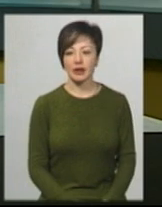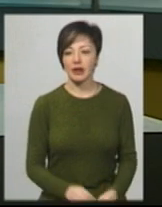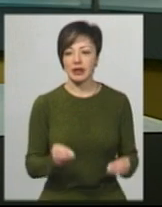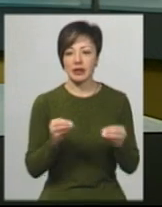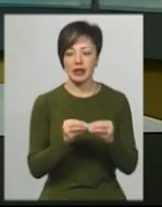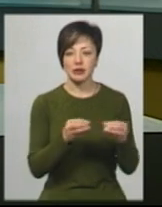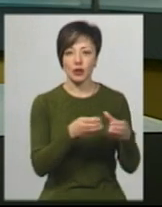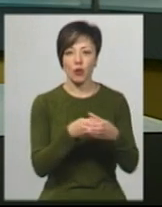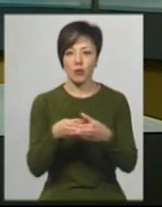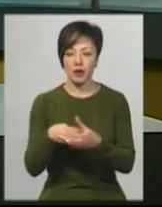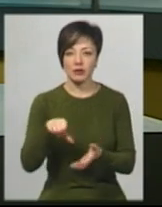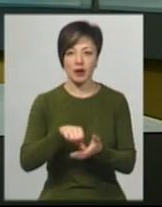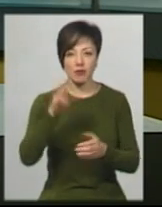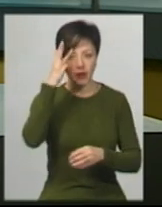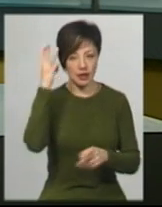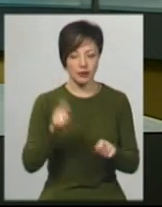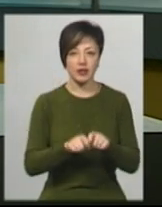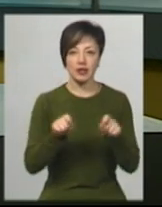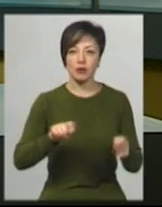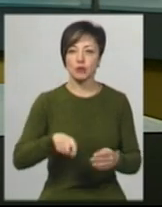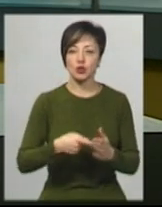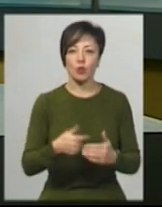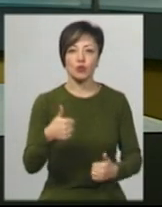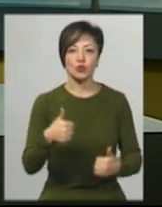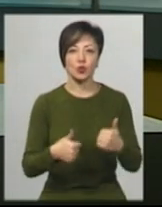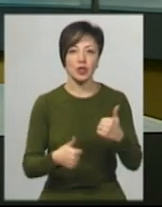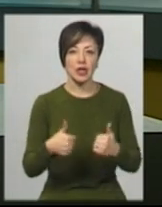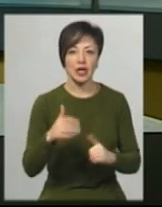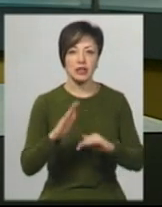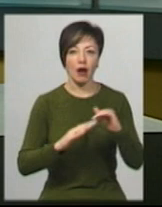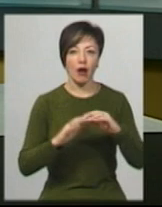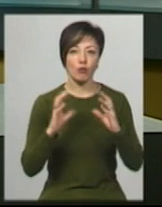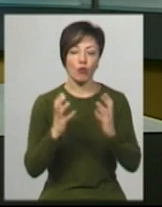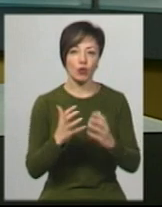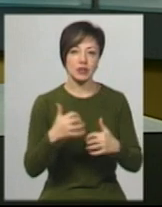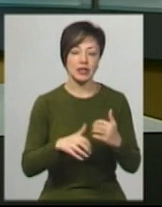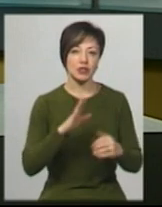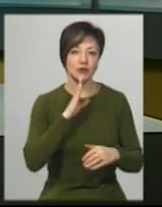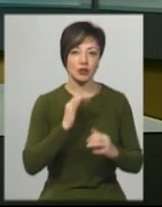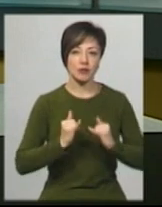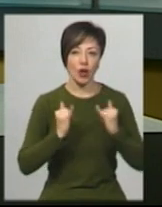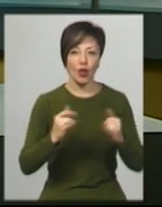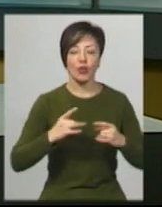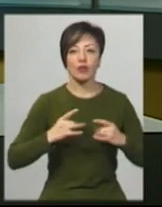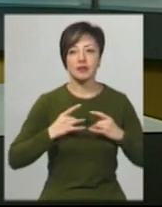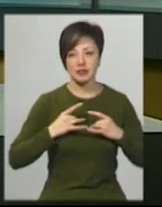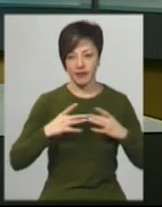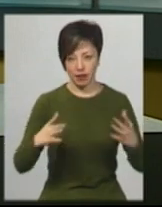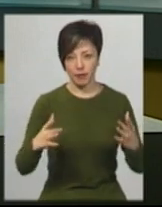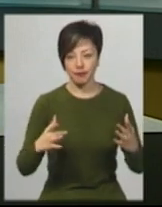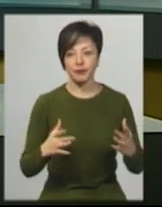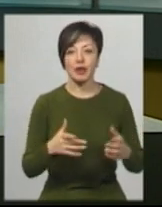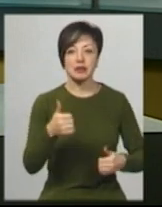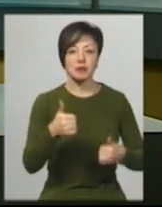Десять команд бере участь у Хмельницькому відкритому міському турнірі з гандболу серед дівчат, який присвячений новорічно-різдвяним святам.